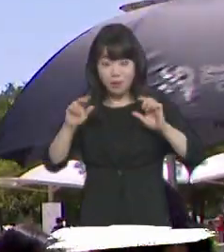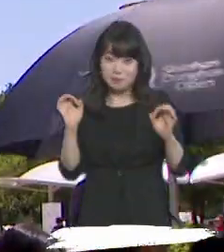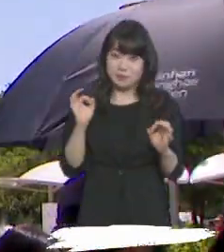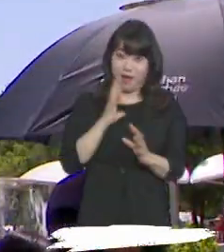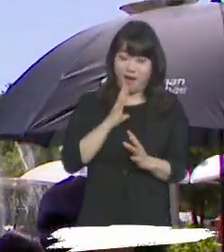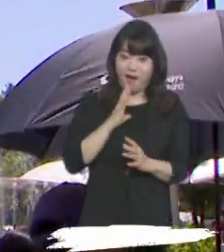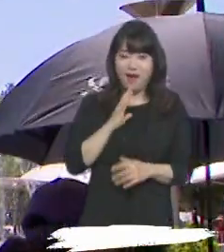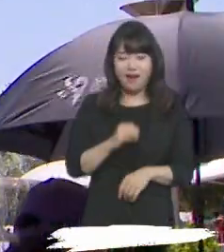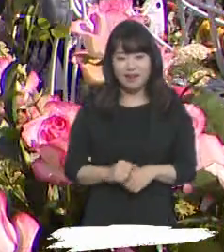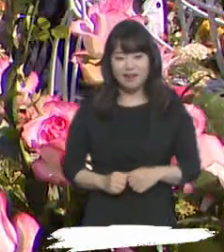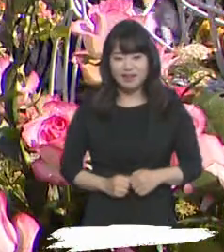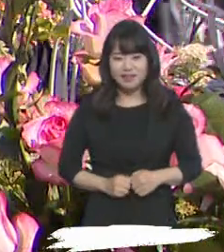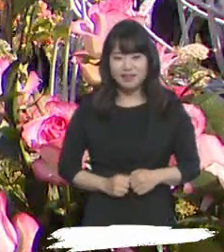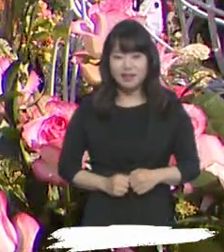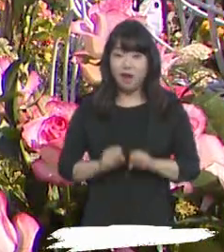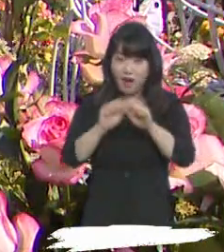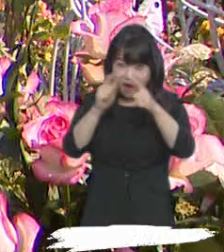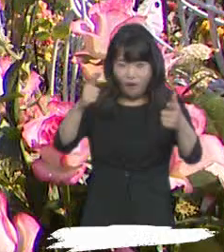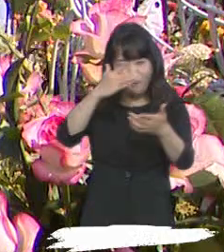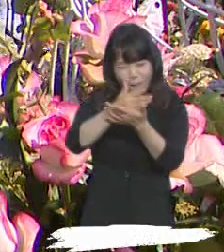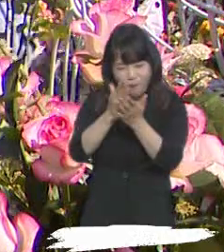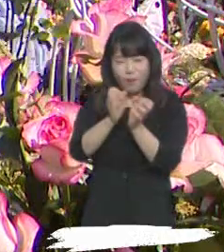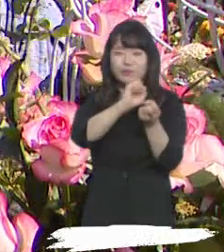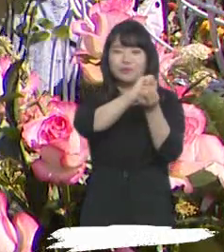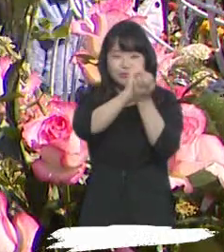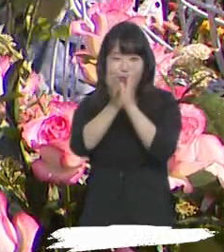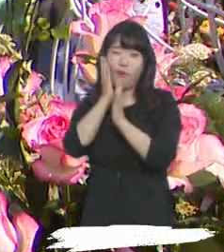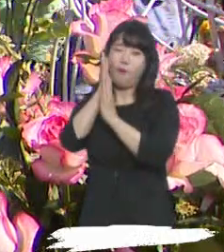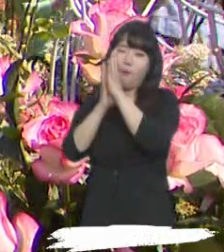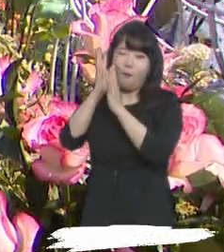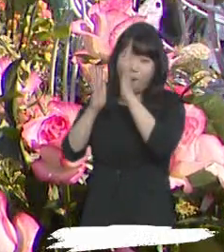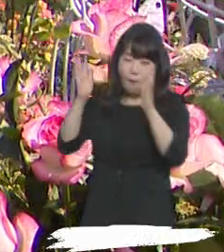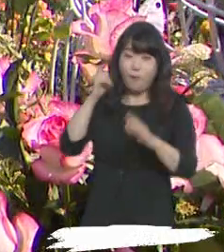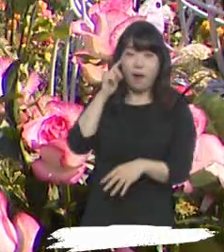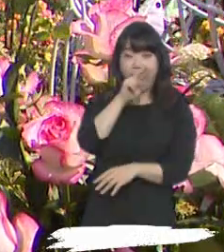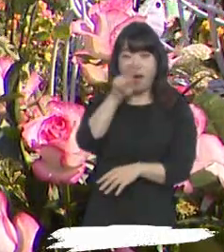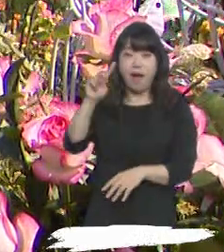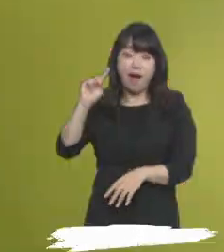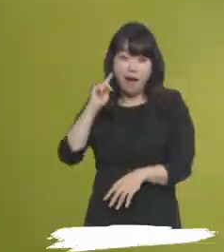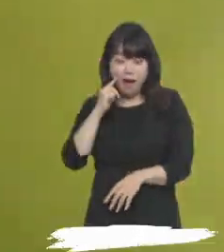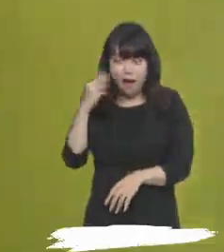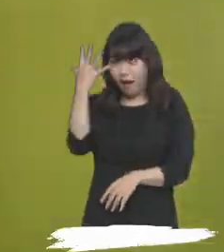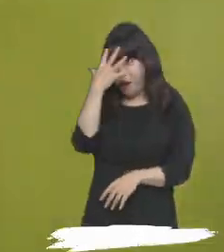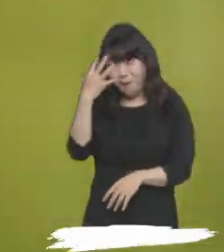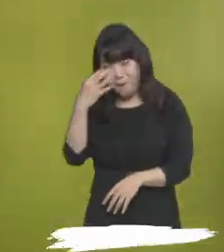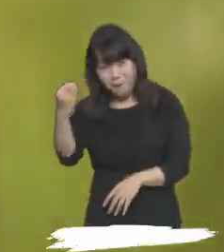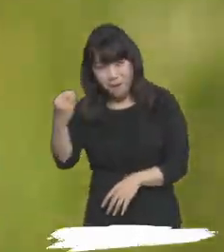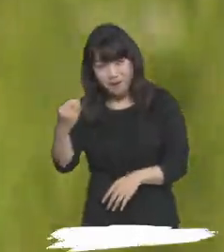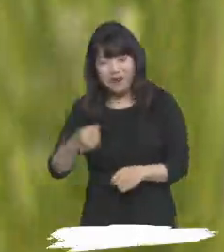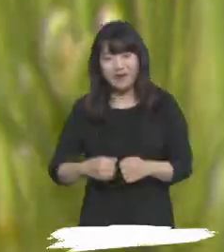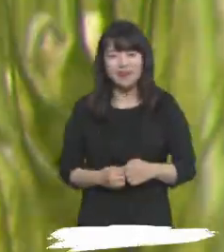놀라고 다양한 꽃과 식물들이 빚어내는 아름다움에 반하고